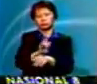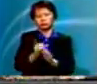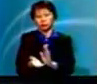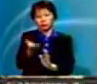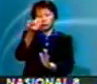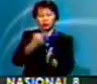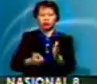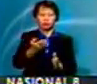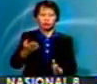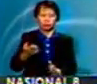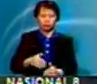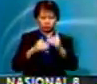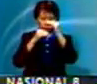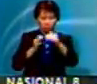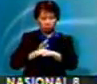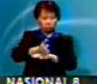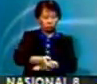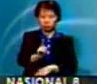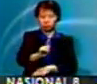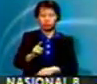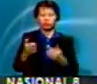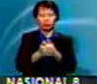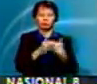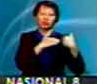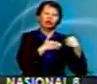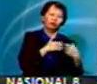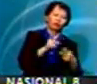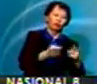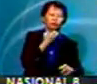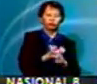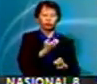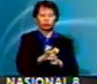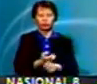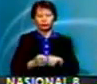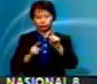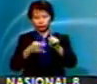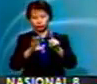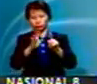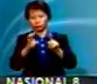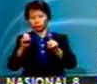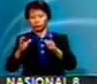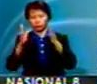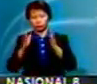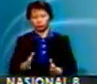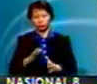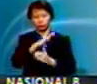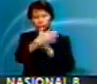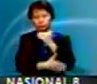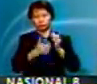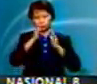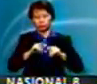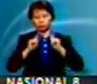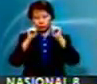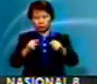menaikkan harga barangan pada tahap melampau sehingga membebankan pengguna. Seramai 1,800 anggota penguat kuasa di seluruh negara